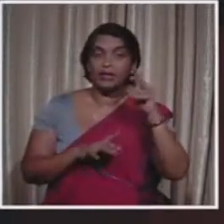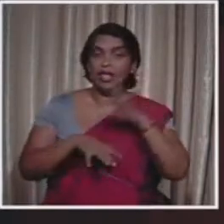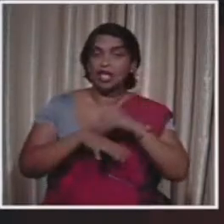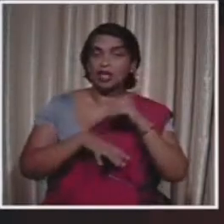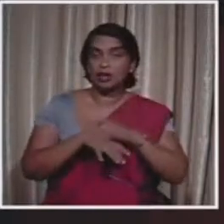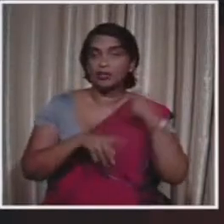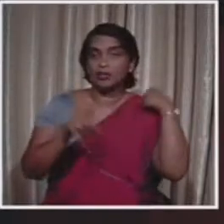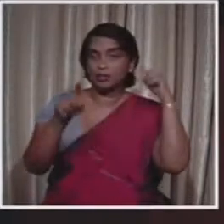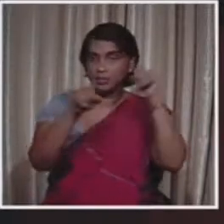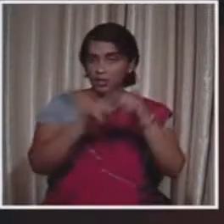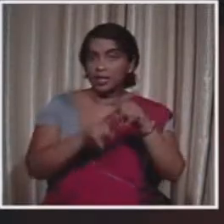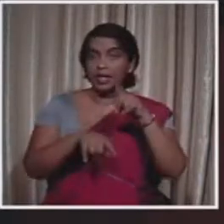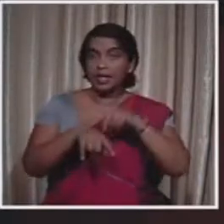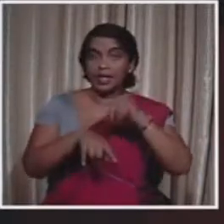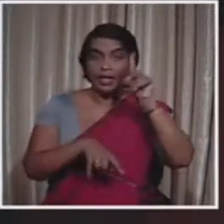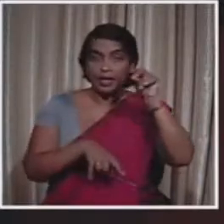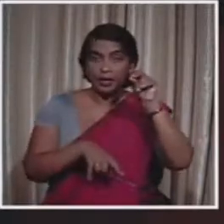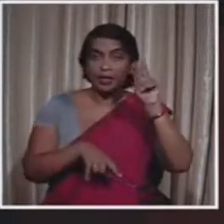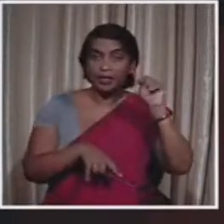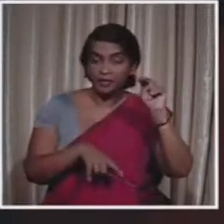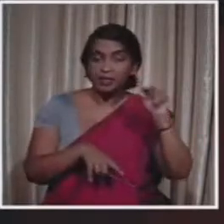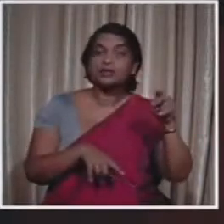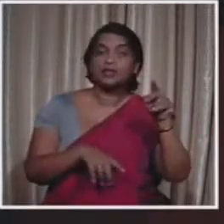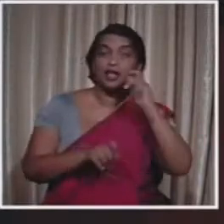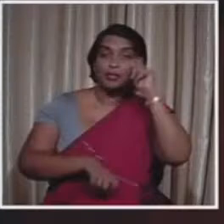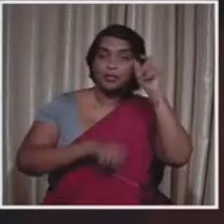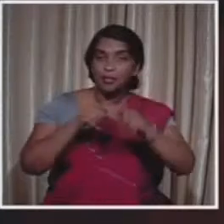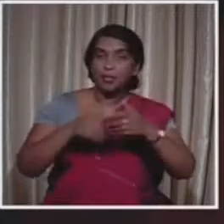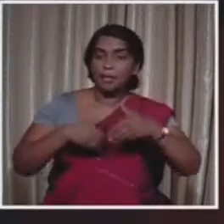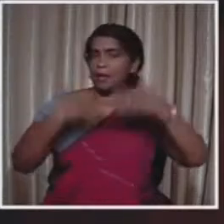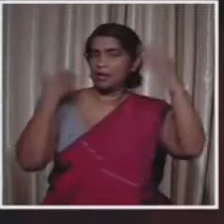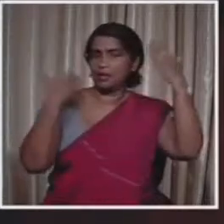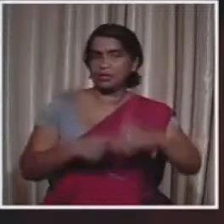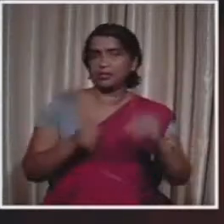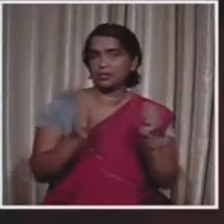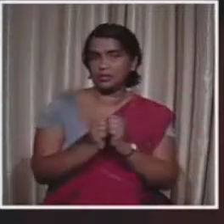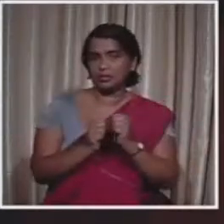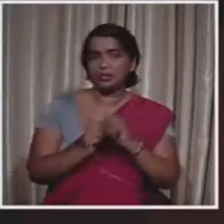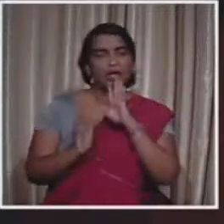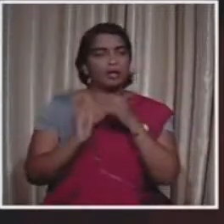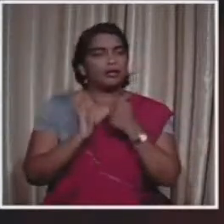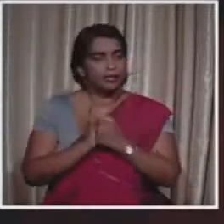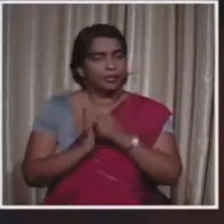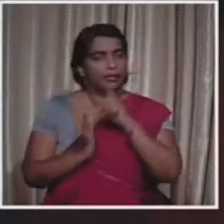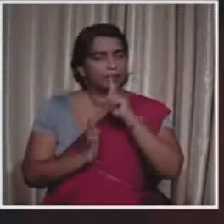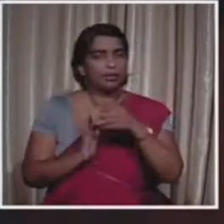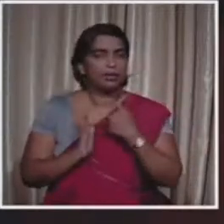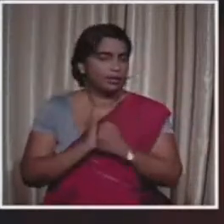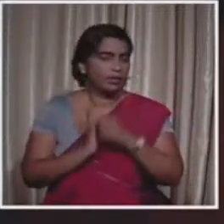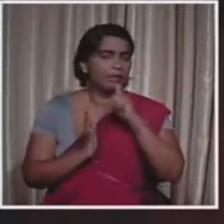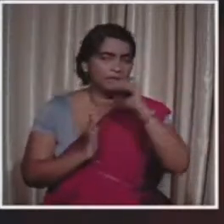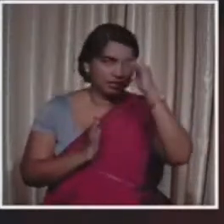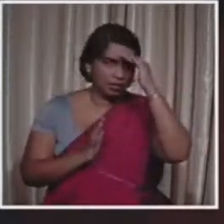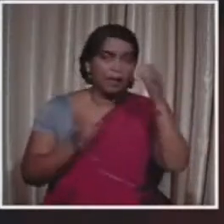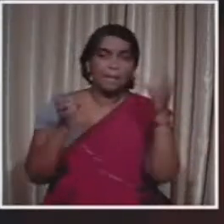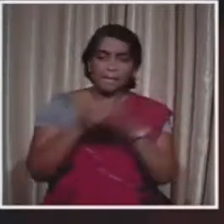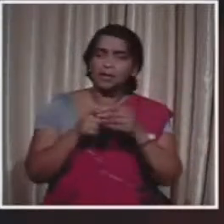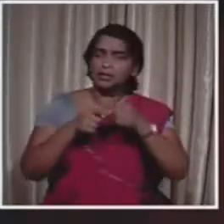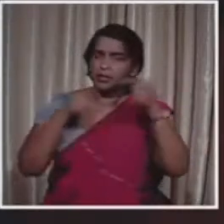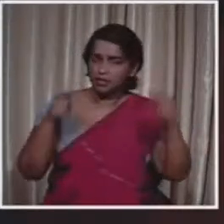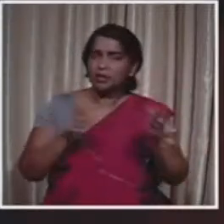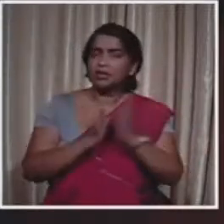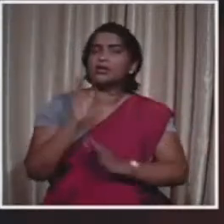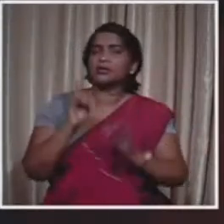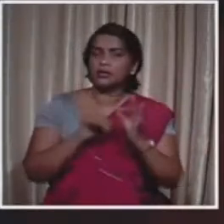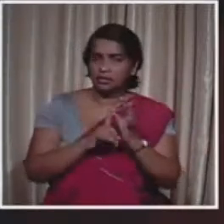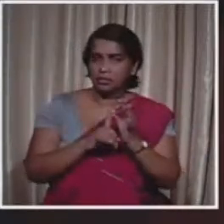වෙන්නේ 11යි 20ට තමයි රමුක්කනේදී ජනතාව පාරාහිර කරලා මේ කටයුතු කරන්නේ මම ගෞරවයෙන් ඉල්ලනවා කතානායකතුමනි මේ පක්ෂ විපක්ෂ සියලු